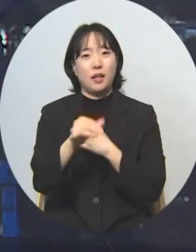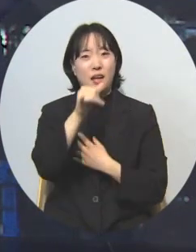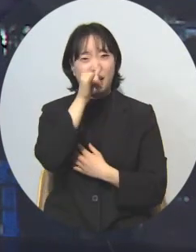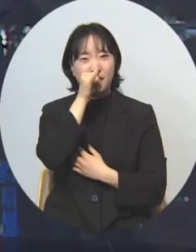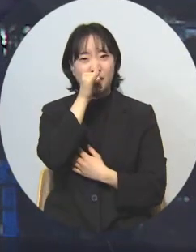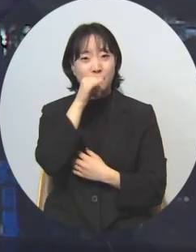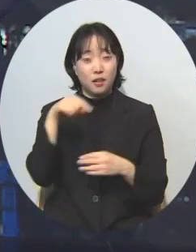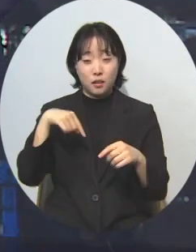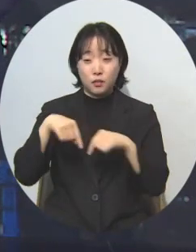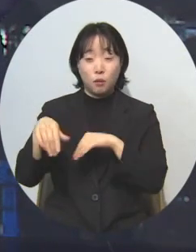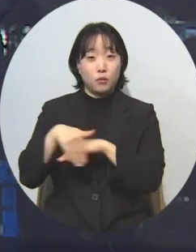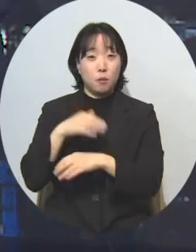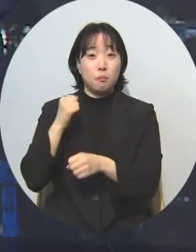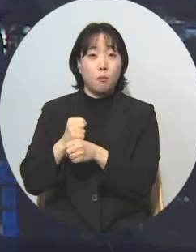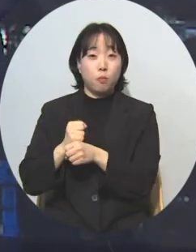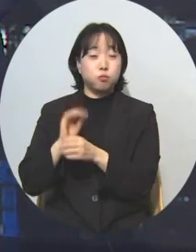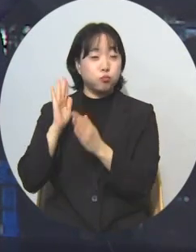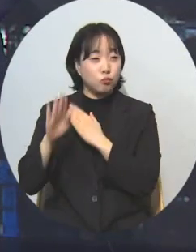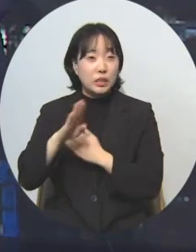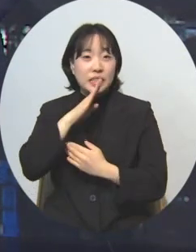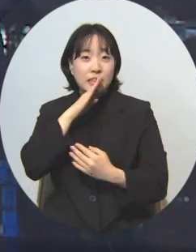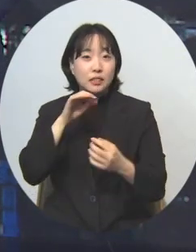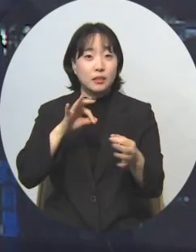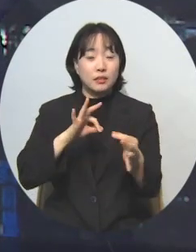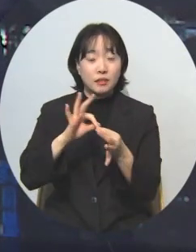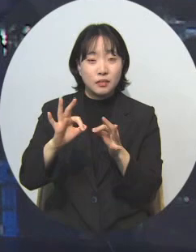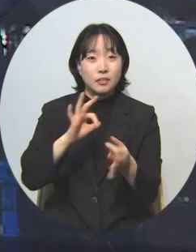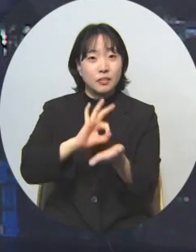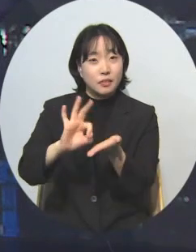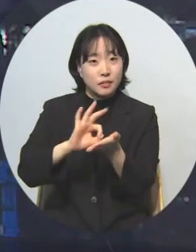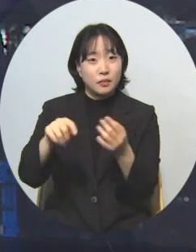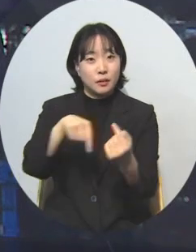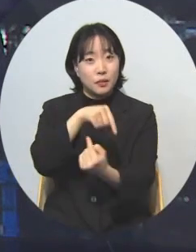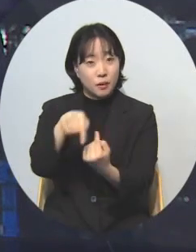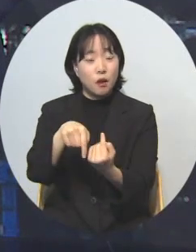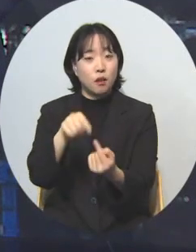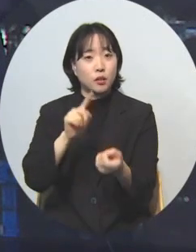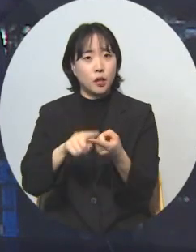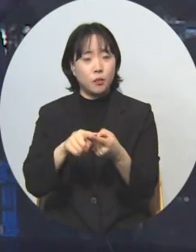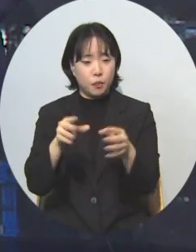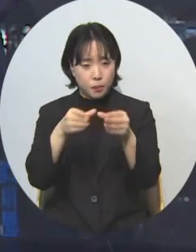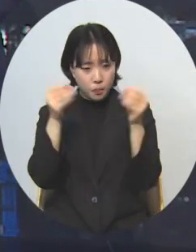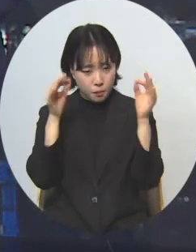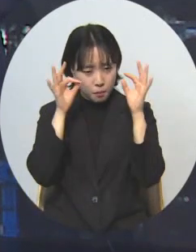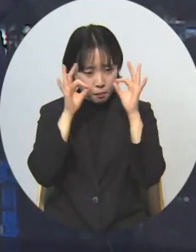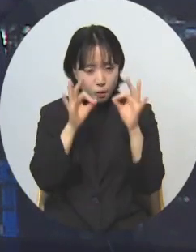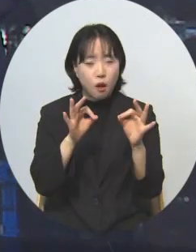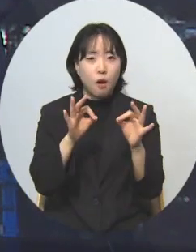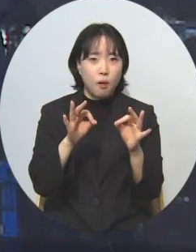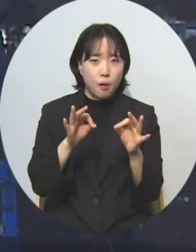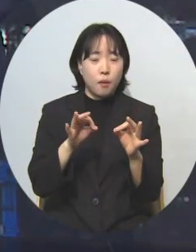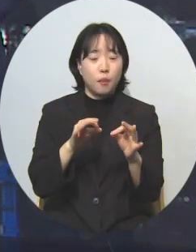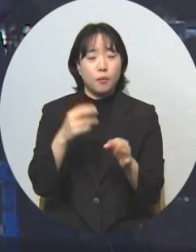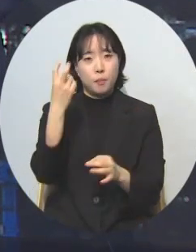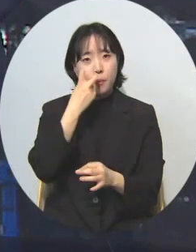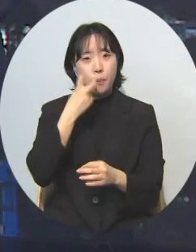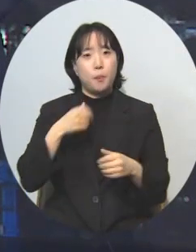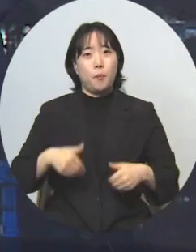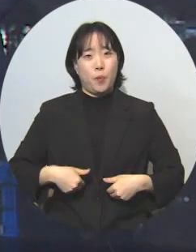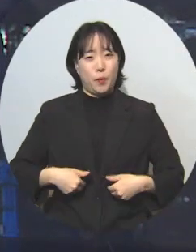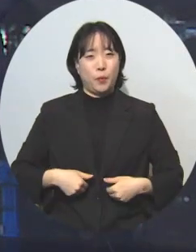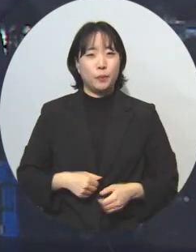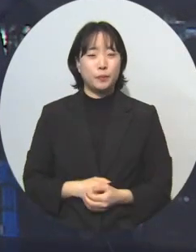차관고향 아닐겁니다 정책이 만든 취지에 맞게 현장에서 잘 안착되고 운영되는지